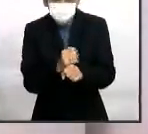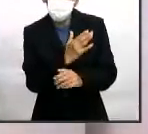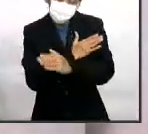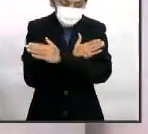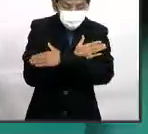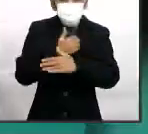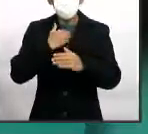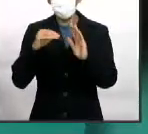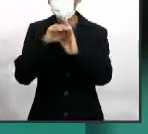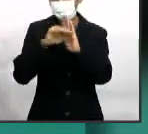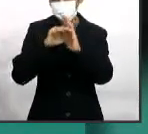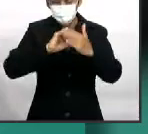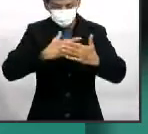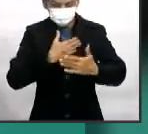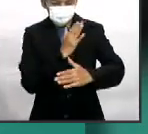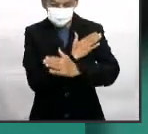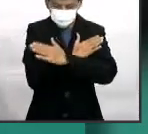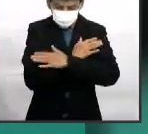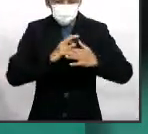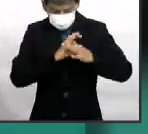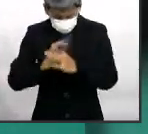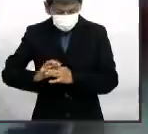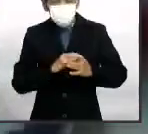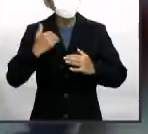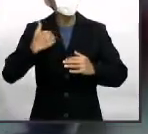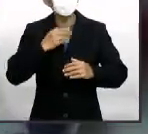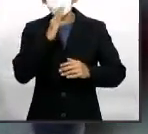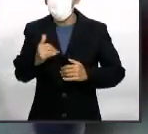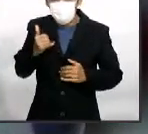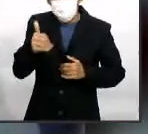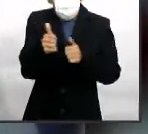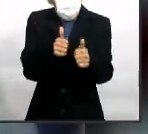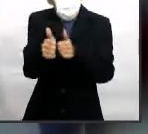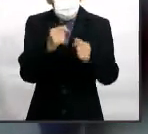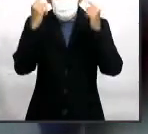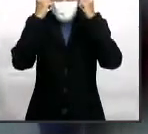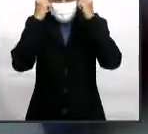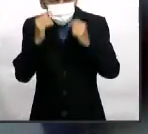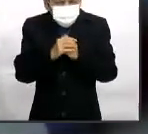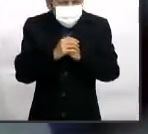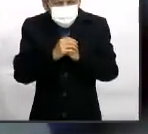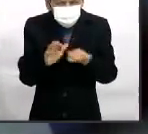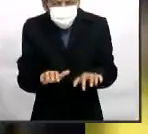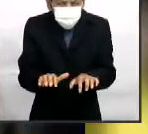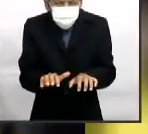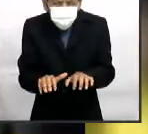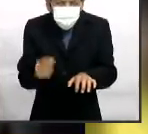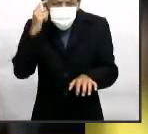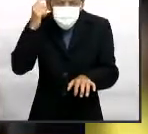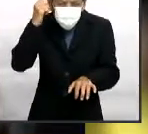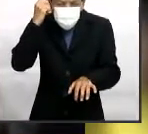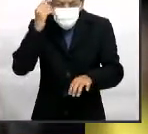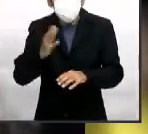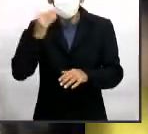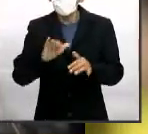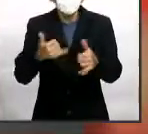างส่วนแต่ในโปรแกรมมันก็จะต้องมีการบริหารร่างกายในส่วนอื่นด้วยแล้วก็เวลาไปเล่นเนี่ยจริงๆมันใช้สมองเยอะมาก ครับ คือถ้าเรามองว่า